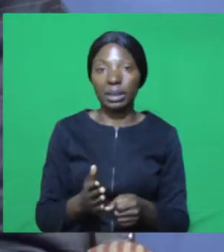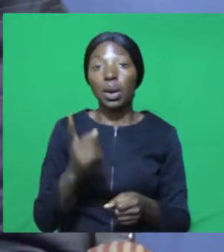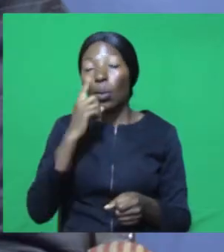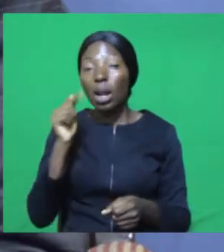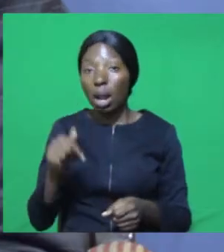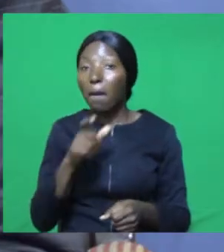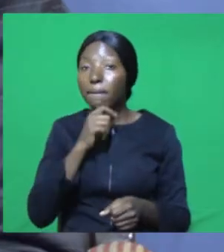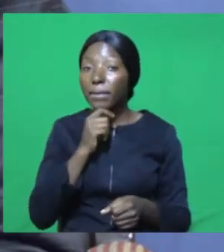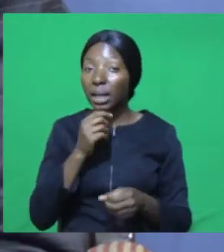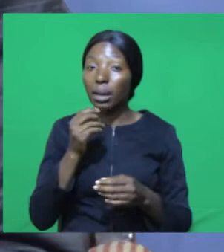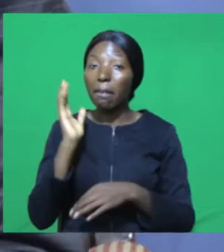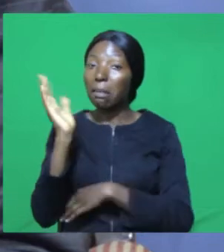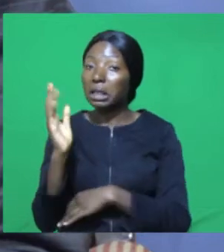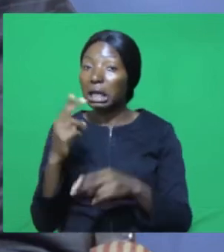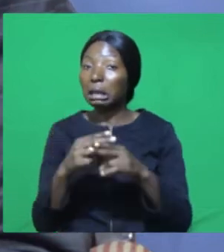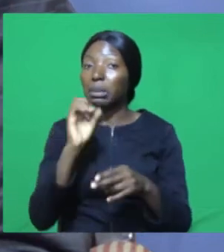pavakabata Stephen.